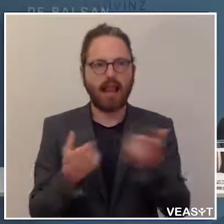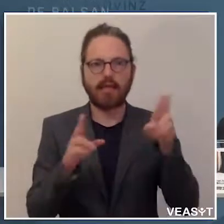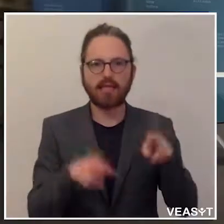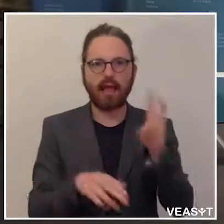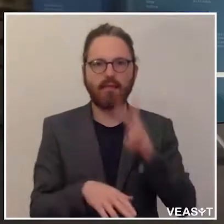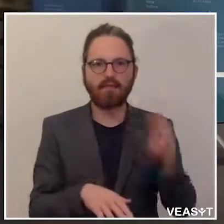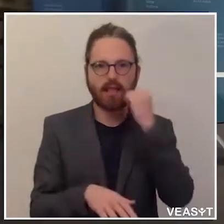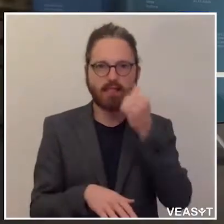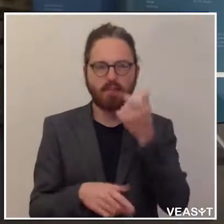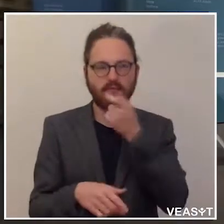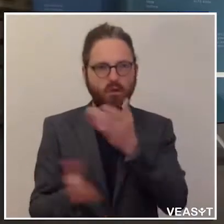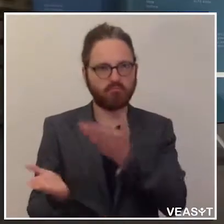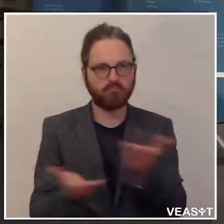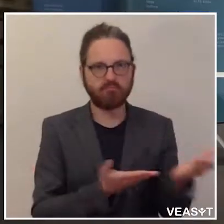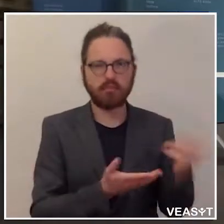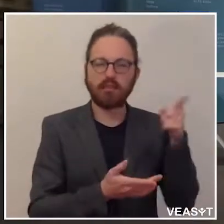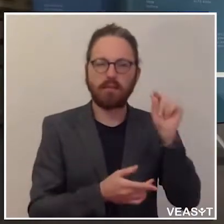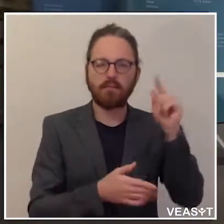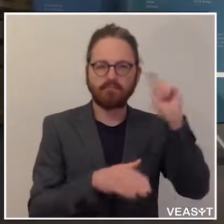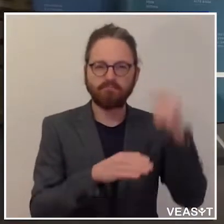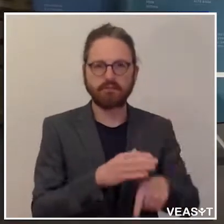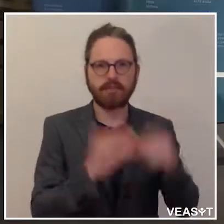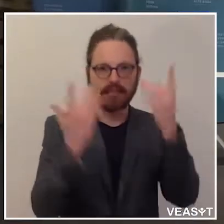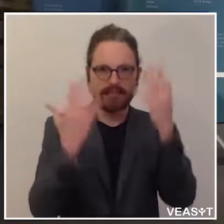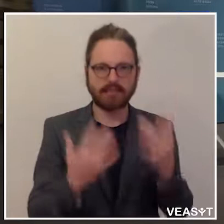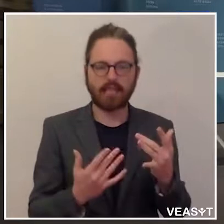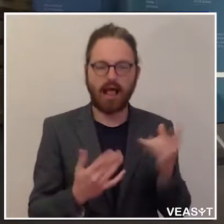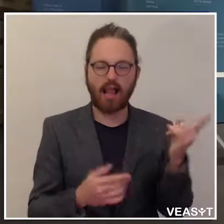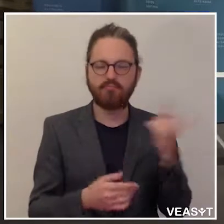thomas widmann e plastica lieto